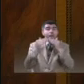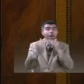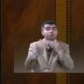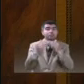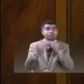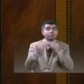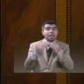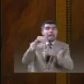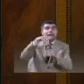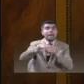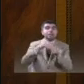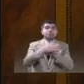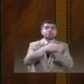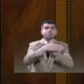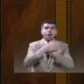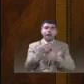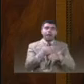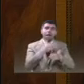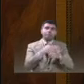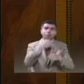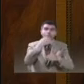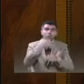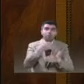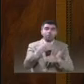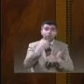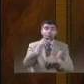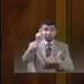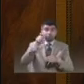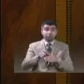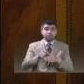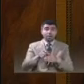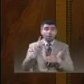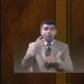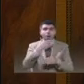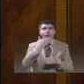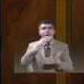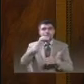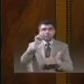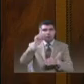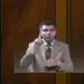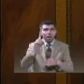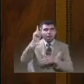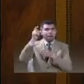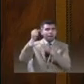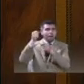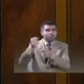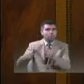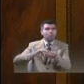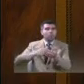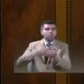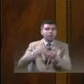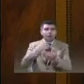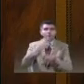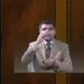وتعالى، أنا كنقولها وكنأكد عليها، أنا ما كنآمنش بالسياسة